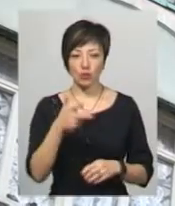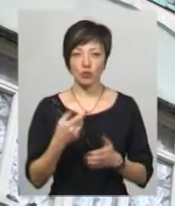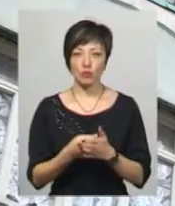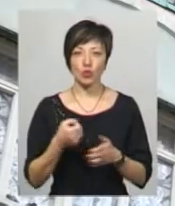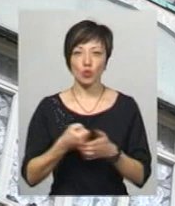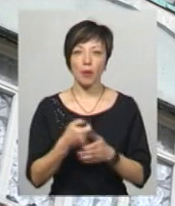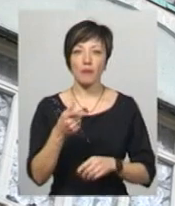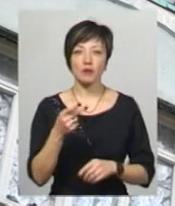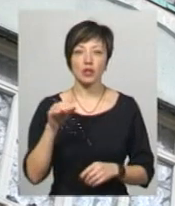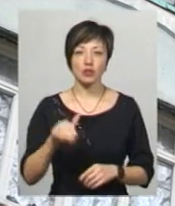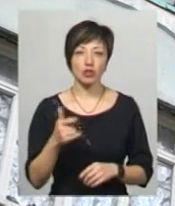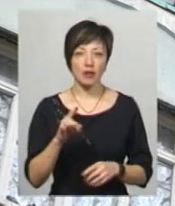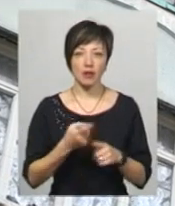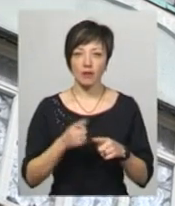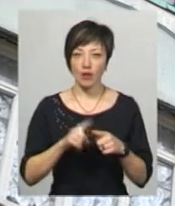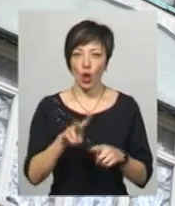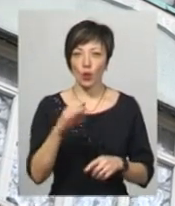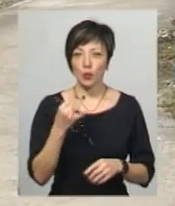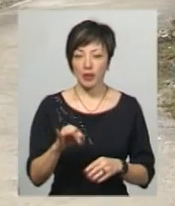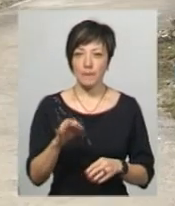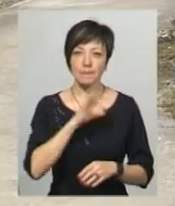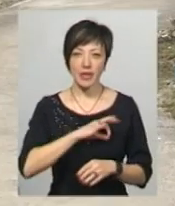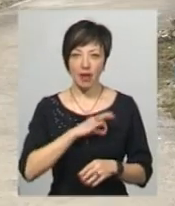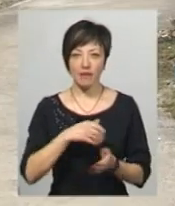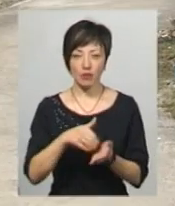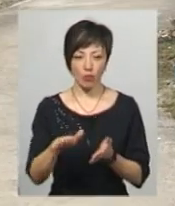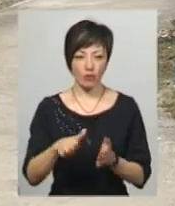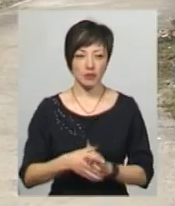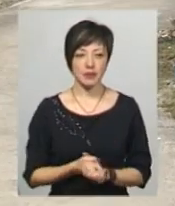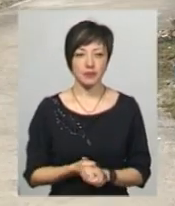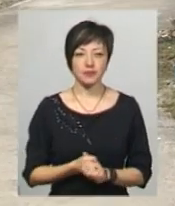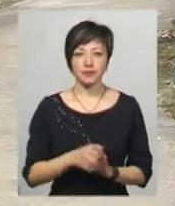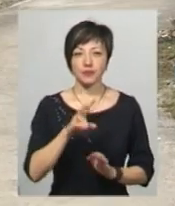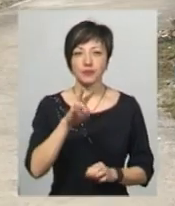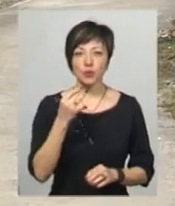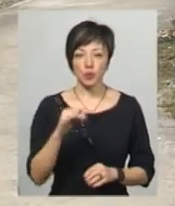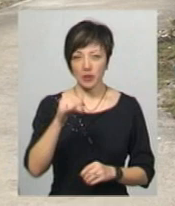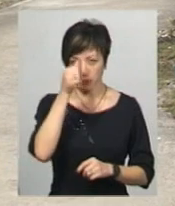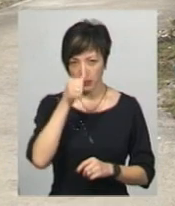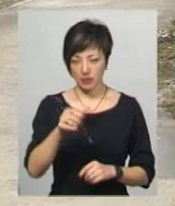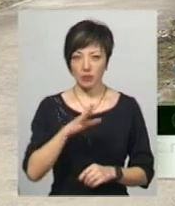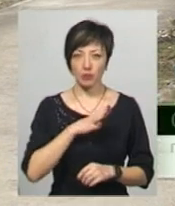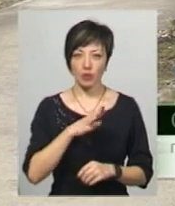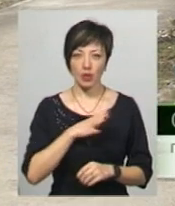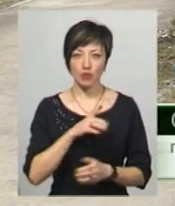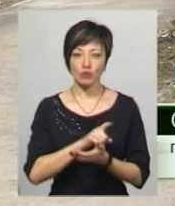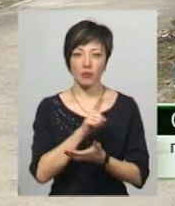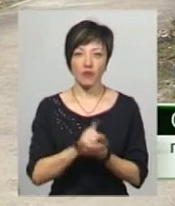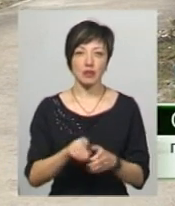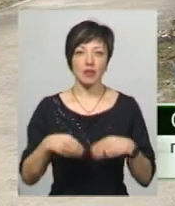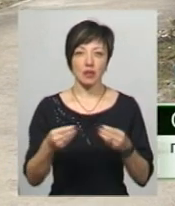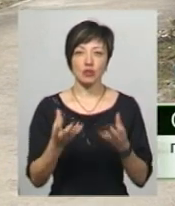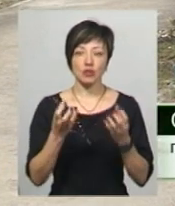до 1500 гривень. Проте в лютому у пільгах їй відмовили. В лютому місяці були зобов'язані надати